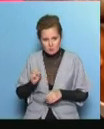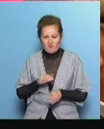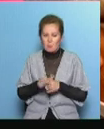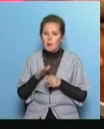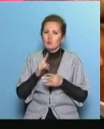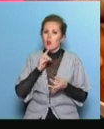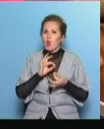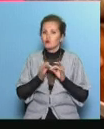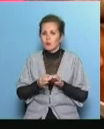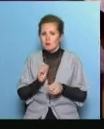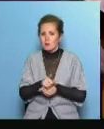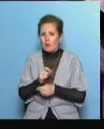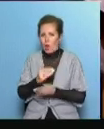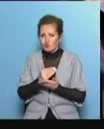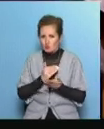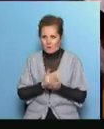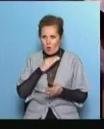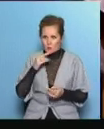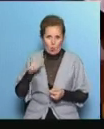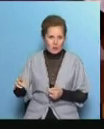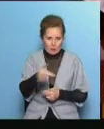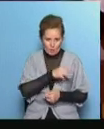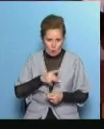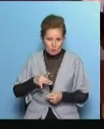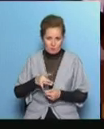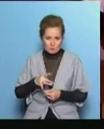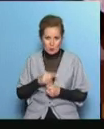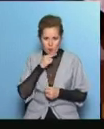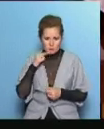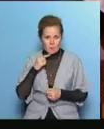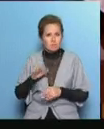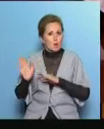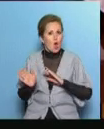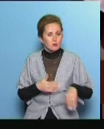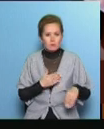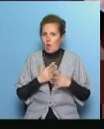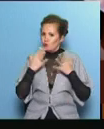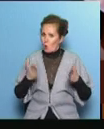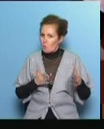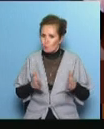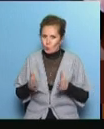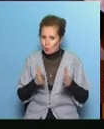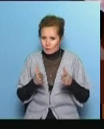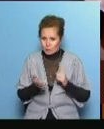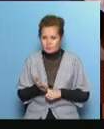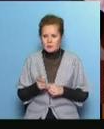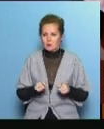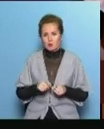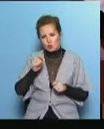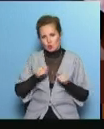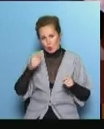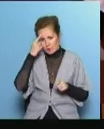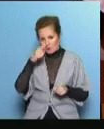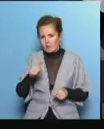многих регионах России. Пройден большой путь, созданы славные традиции,